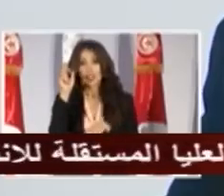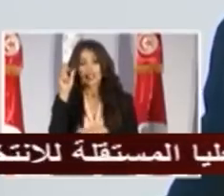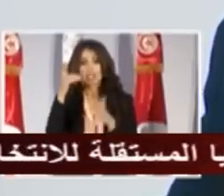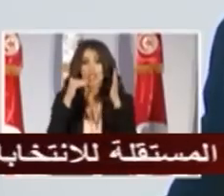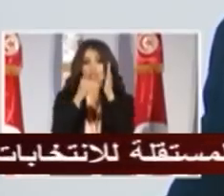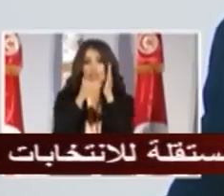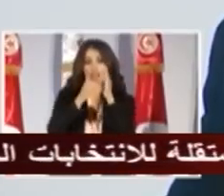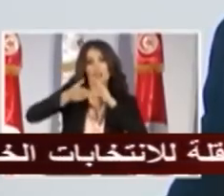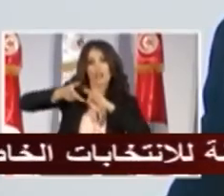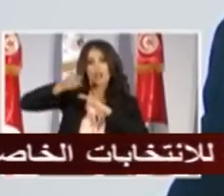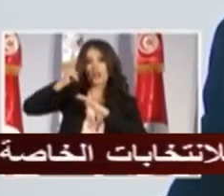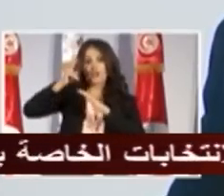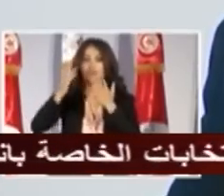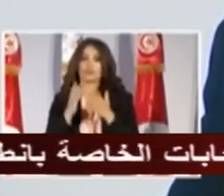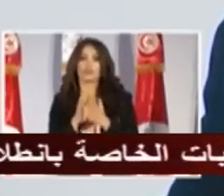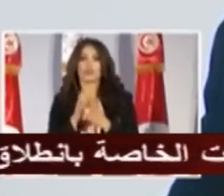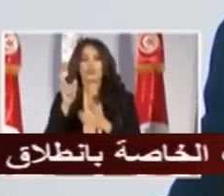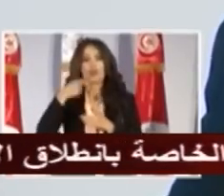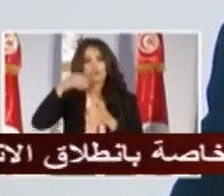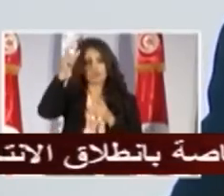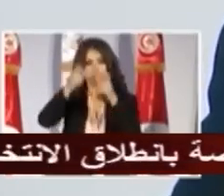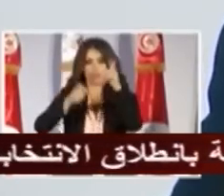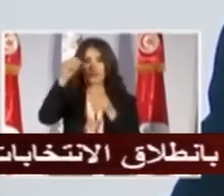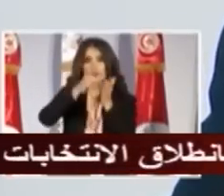35879 مسجل